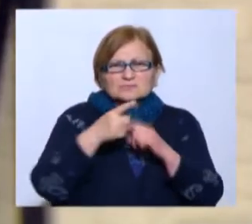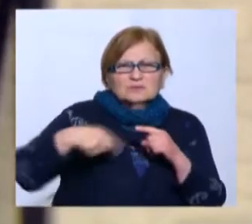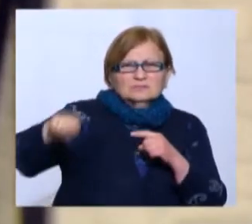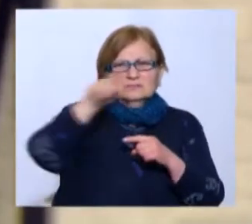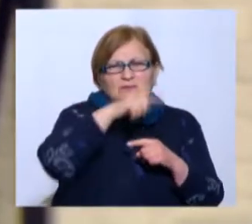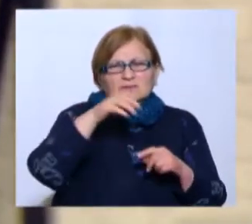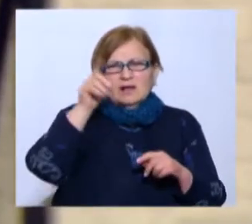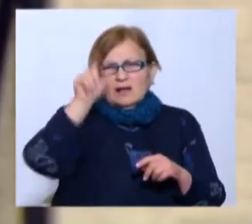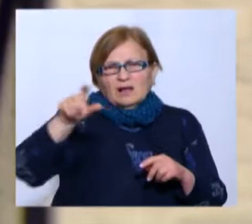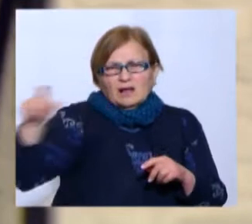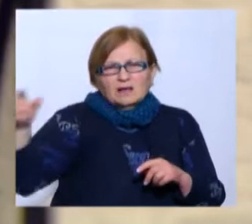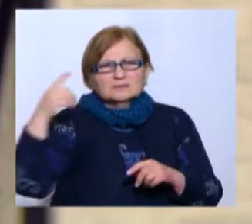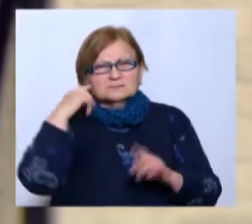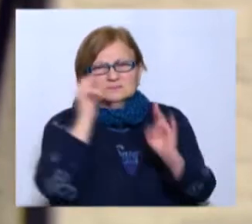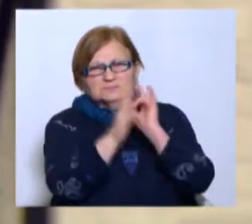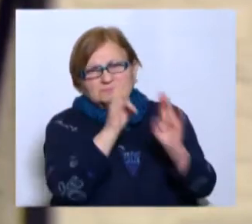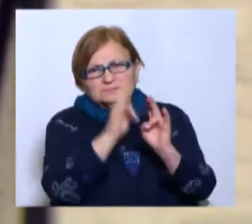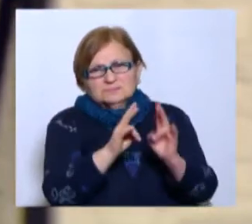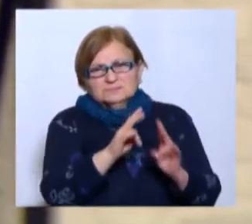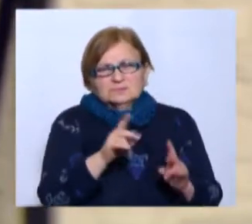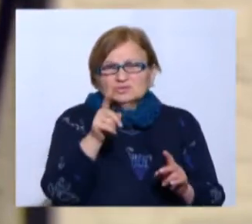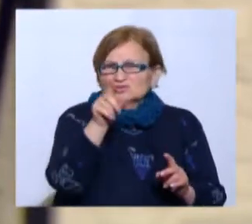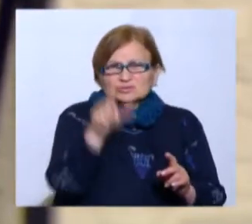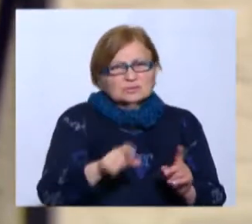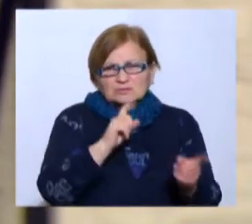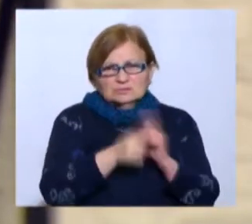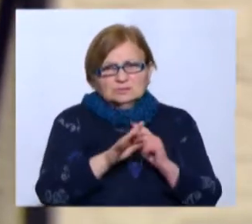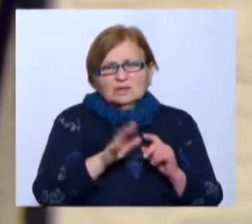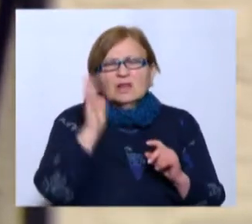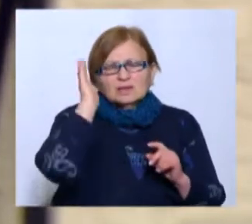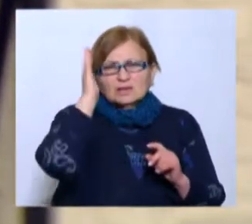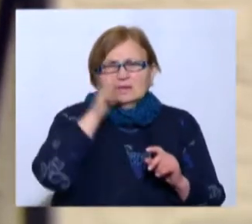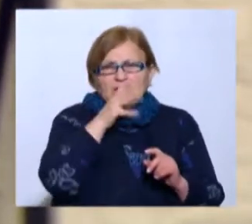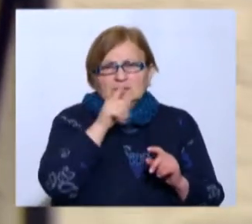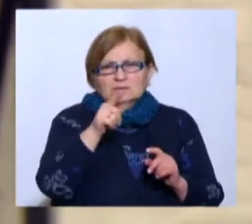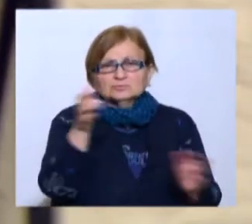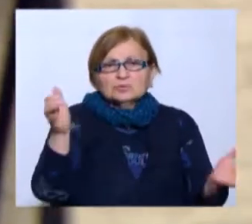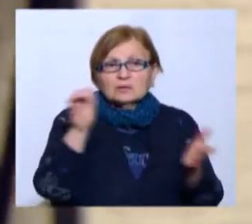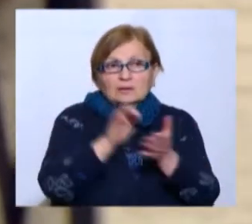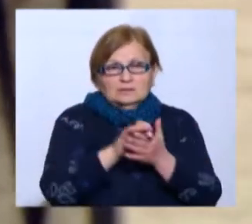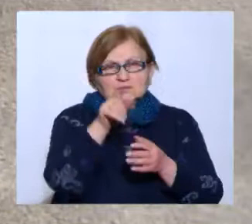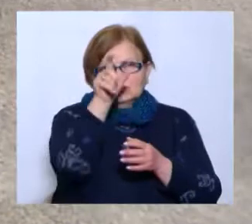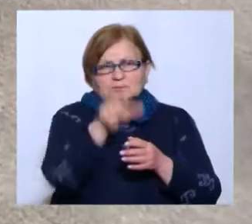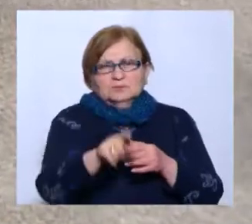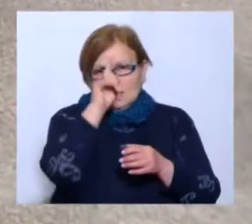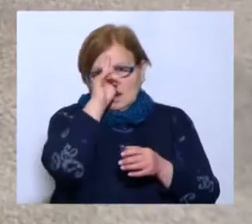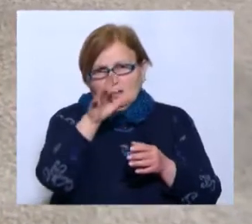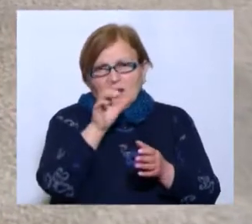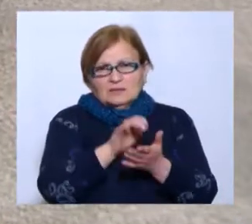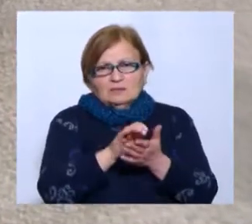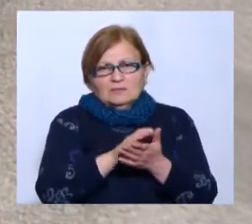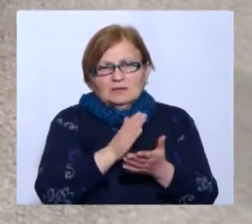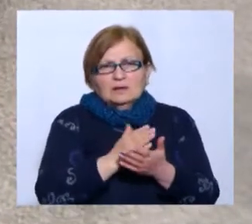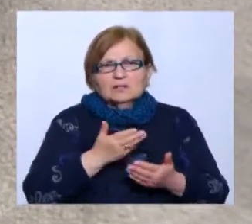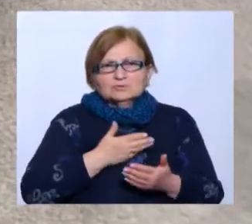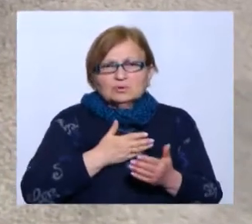ხალხის ხმამაც მოქცეს ზიანი, თვითნუ იცვლები, მოვა დროება, გიცნობენ, რომ ხარ ადამიანი.